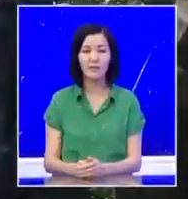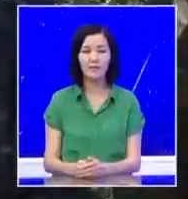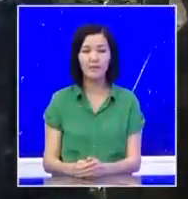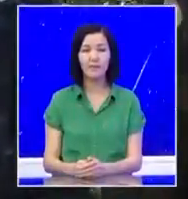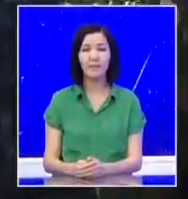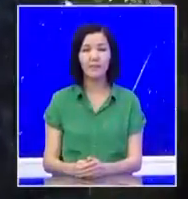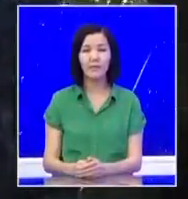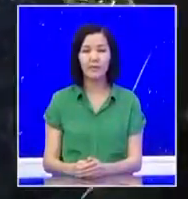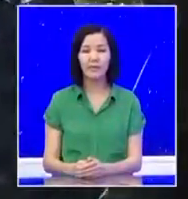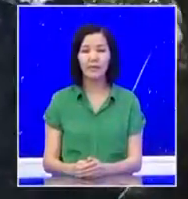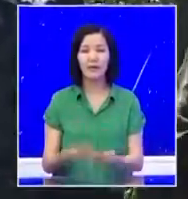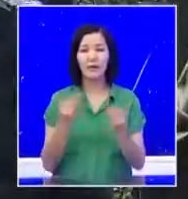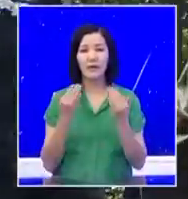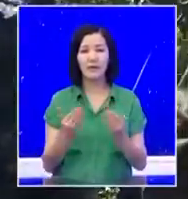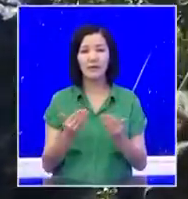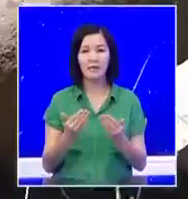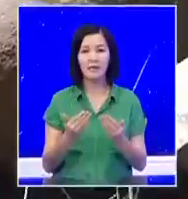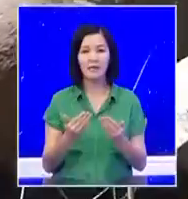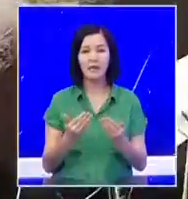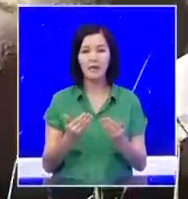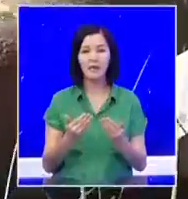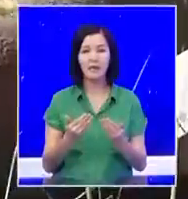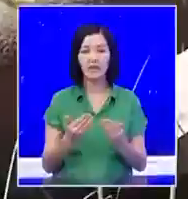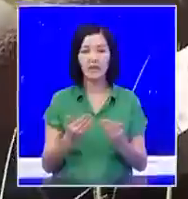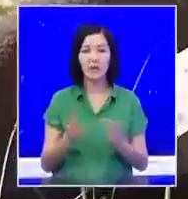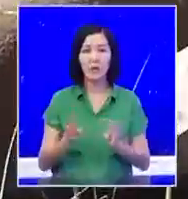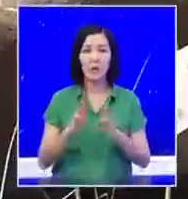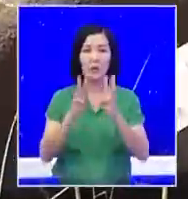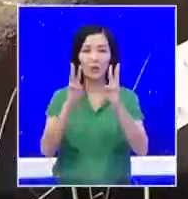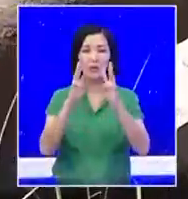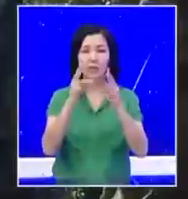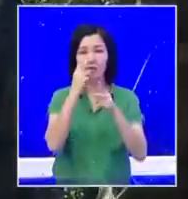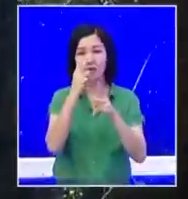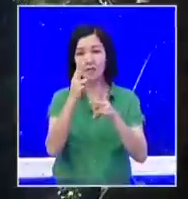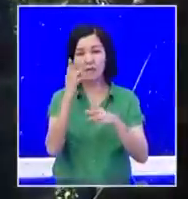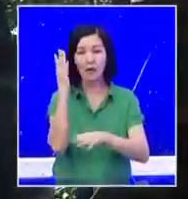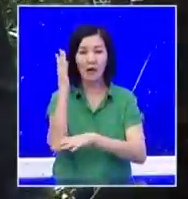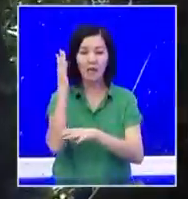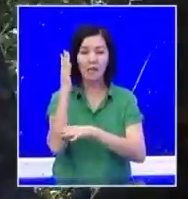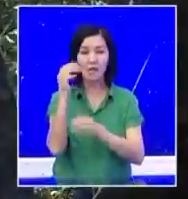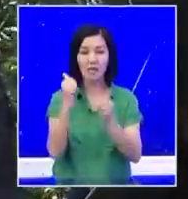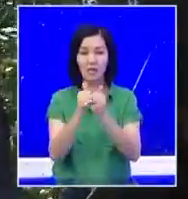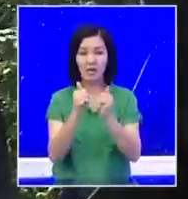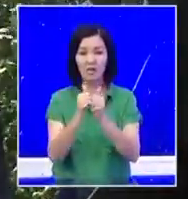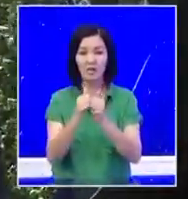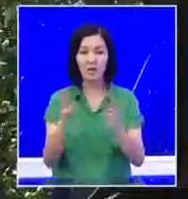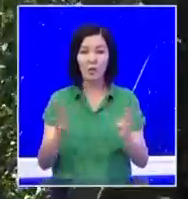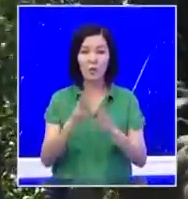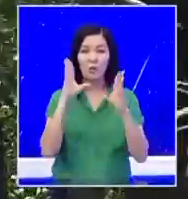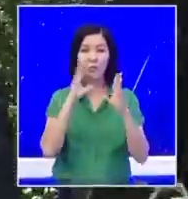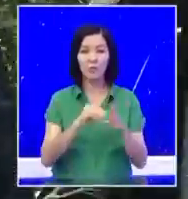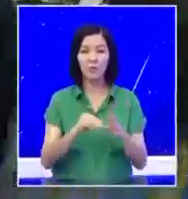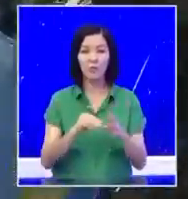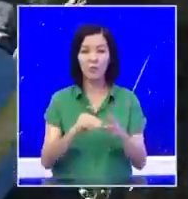емес. Себебі мына мұржасының өзі көріп тұрсыздар, ағашқа, құрғақ шөпке өте жақын бағытталып орналасқан. Сол себепті